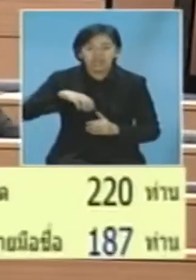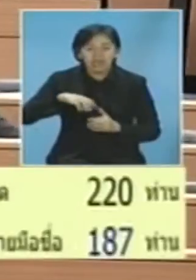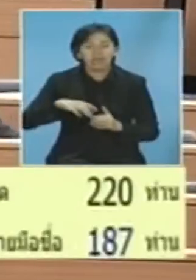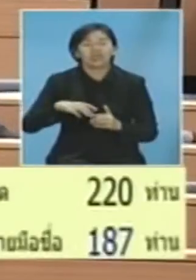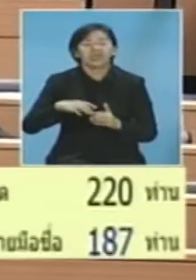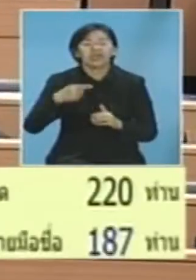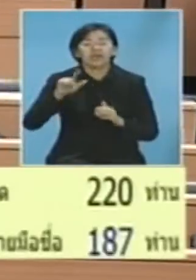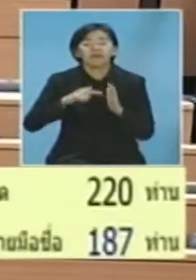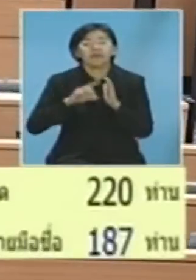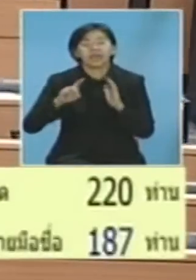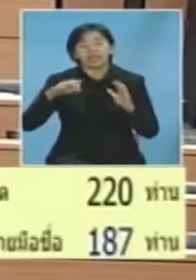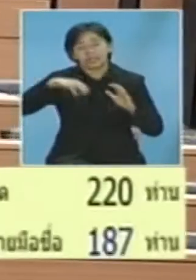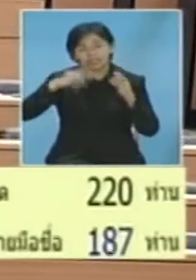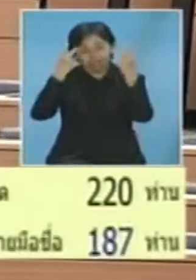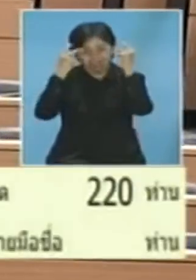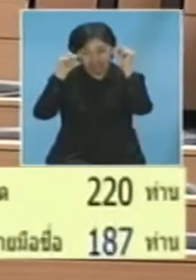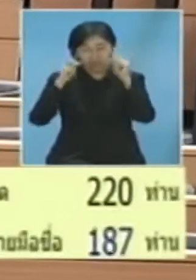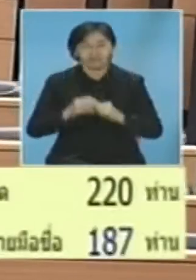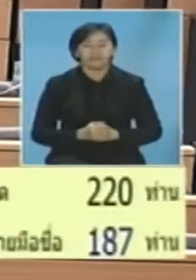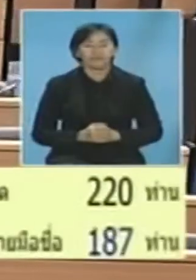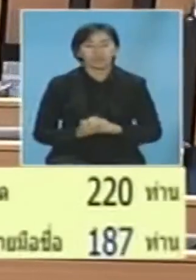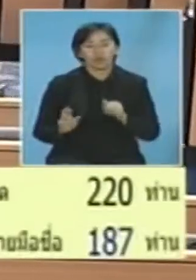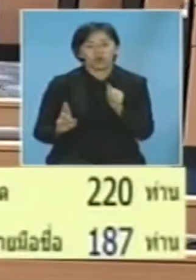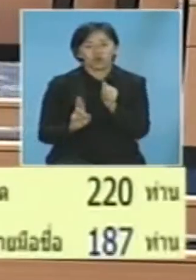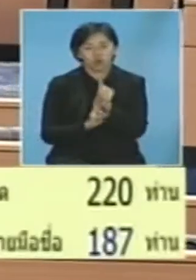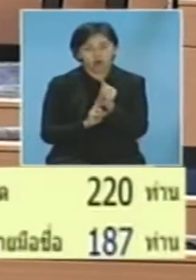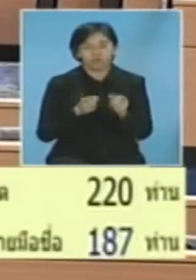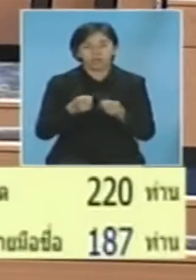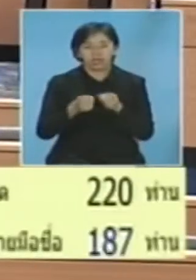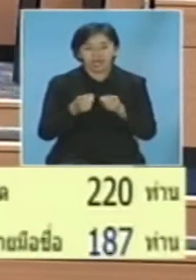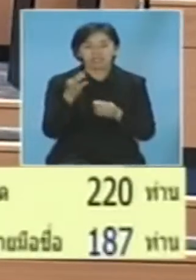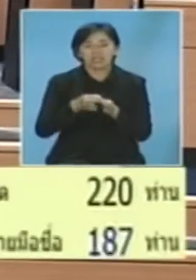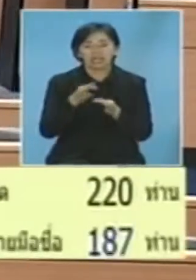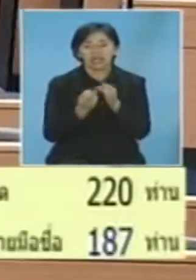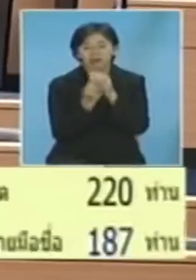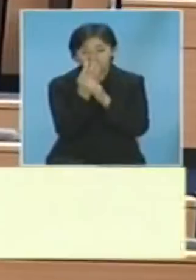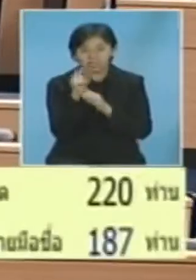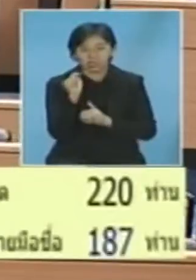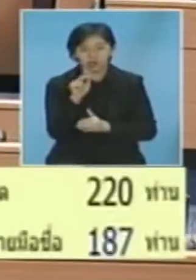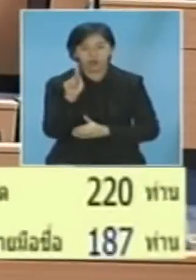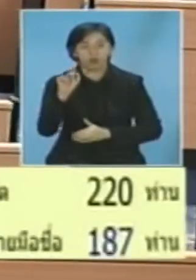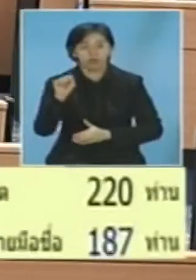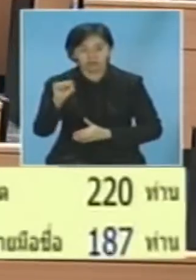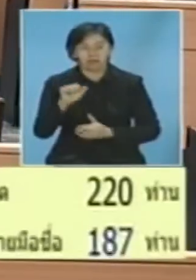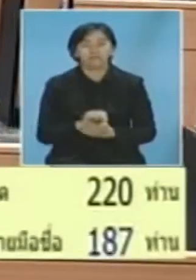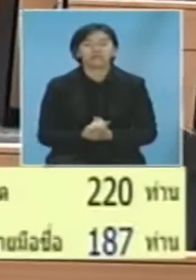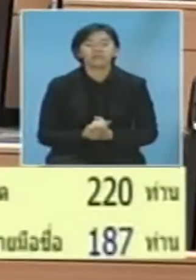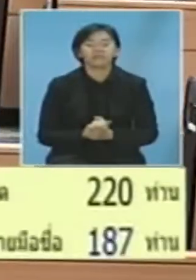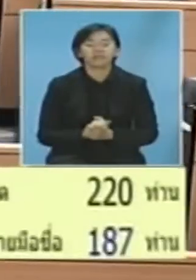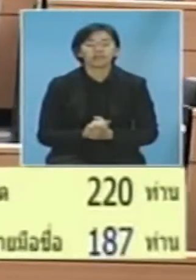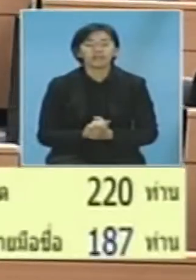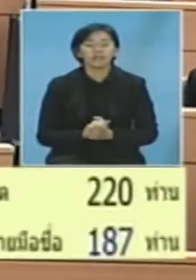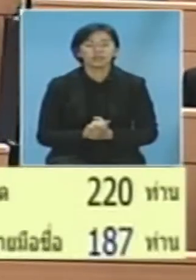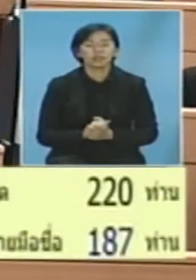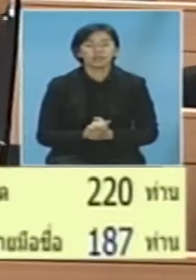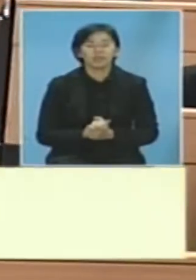กรัฐมนตรีรองผู้จัดการทกสได้ใช้ข้อมูลจากส่วนราช